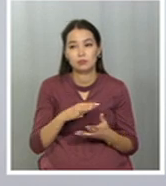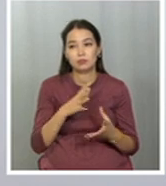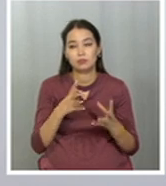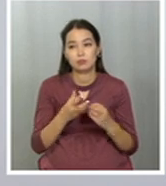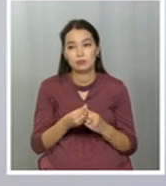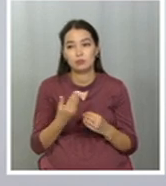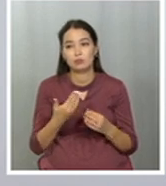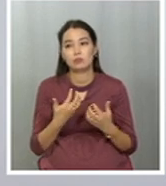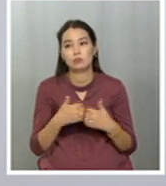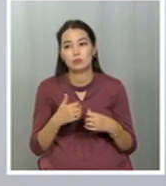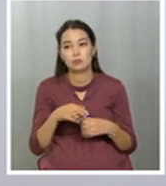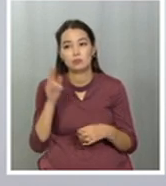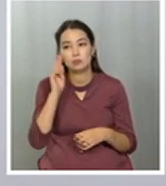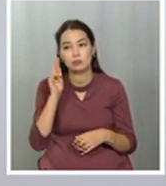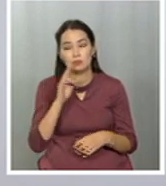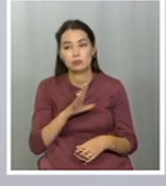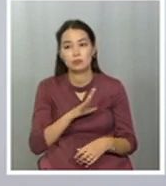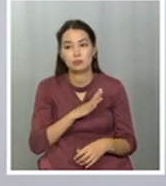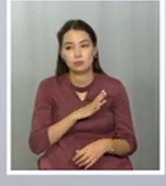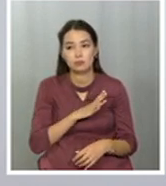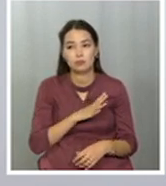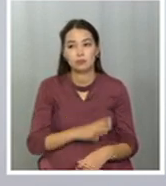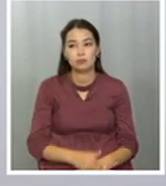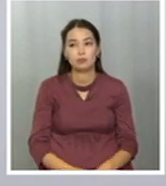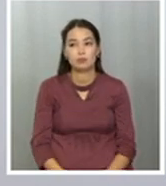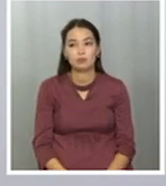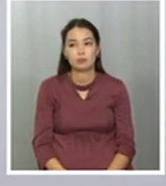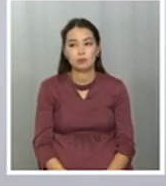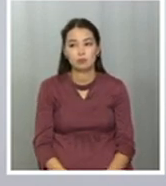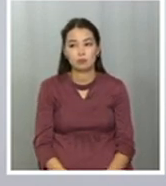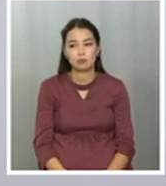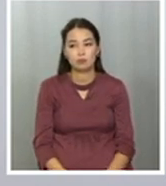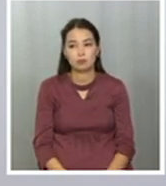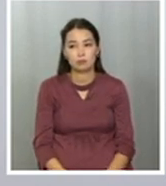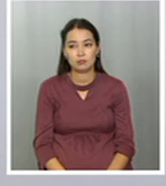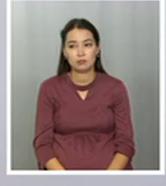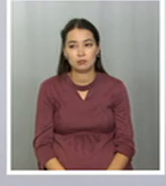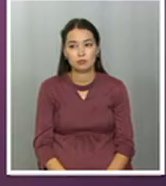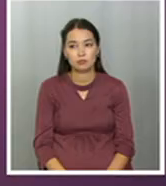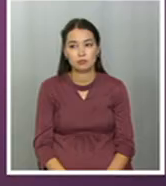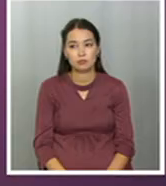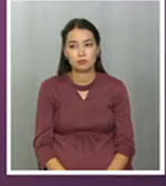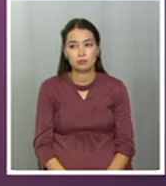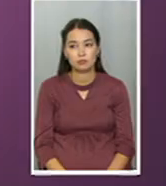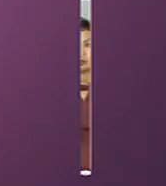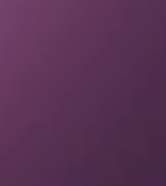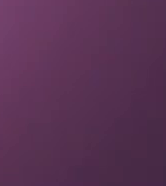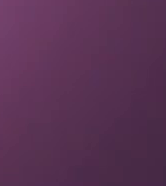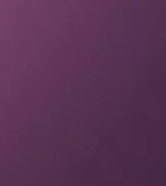есептеулер жүргізу арқылы меңгердік. Сабағымыз аяқталды. Сау болыңыздар!